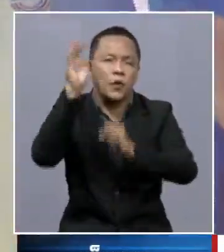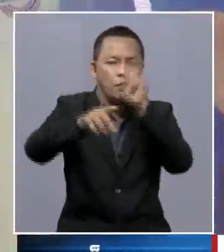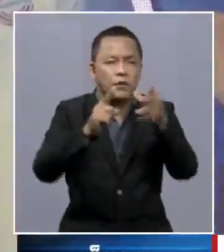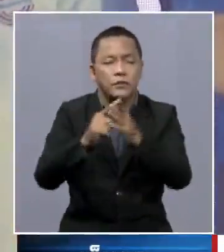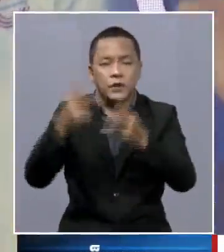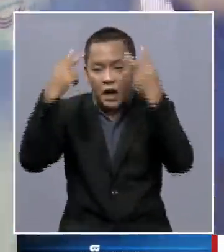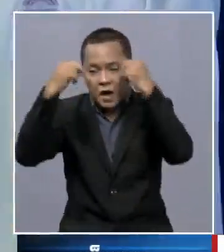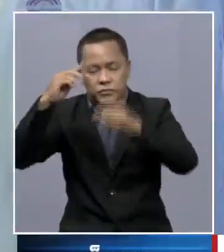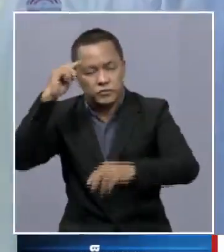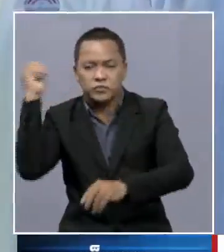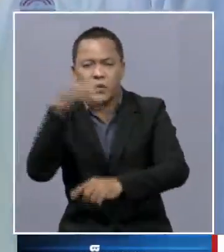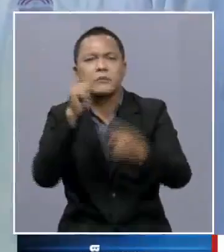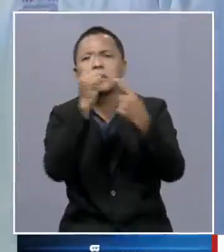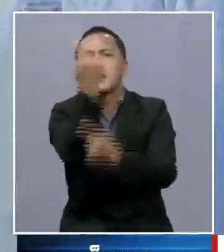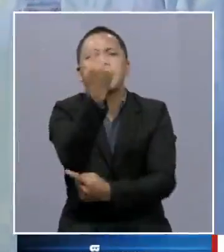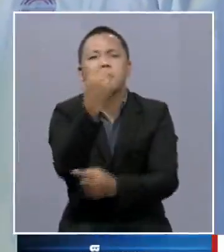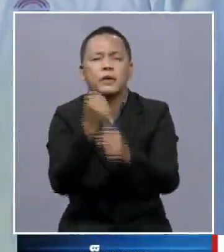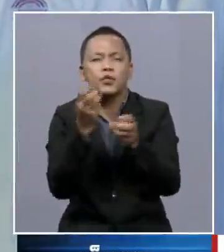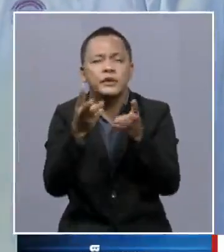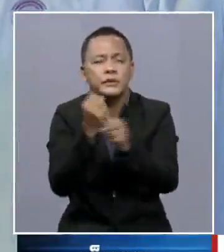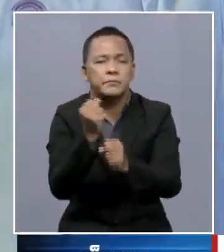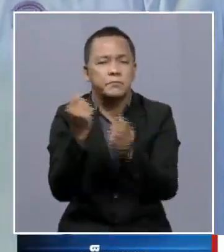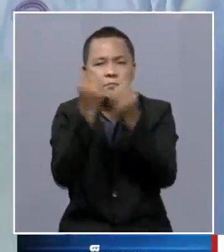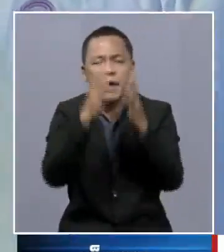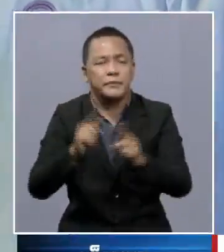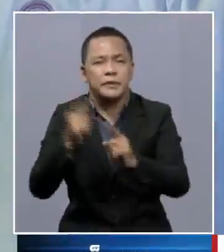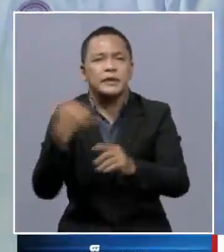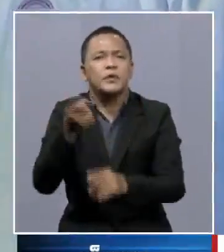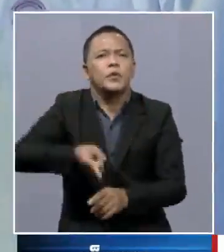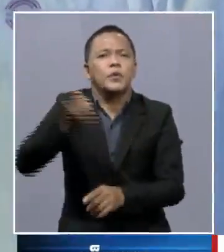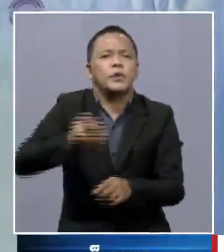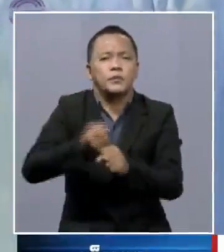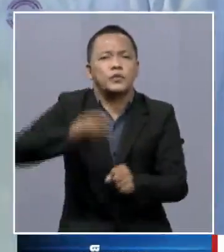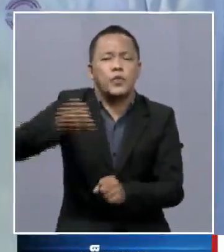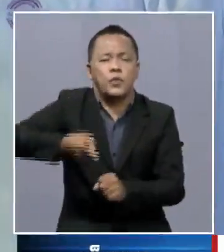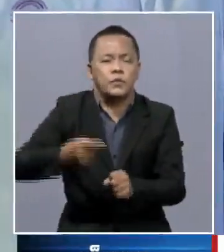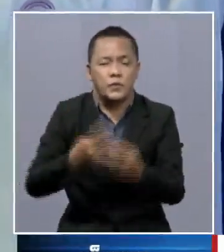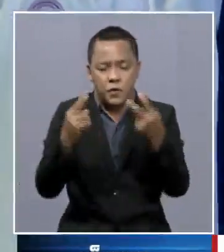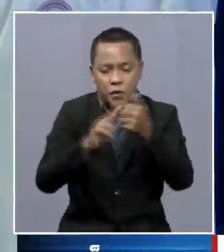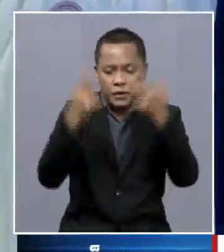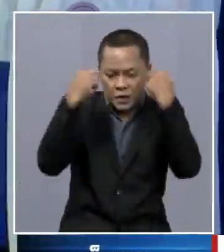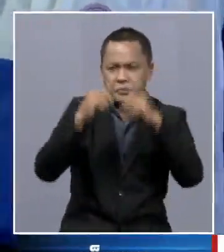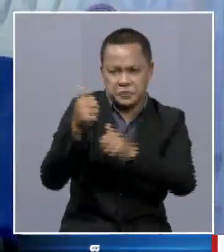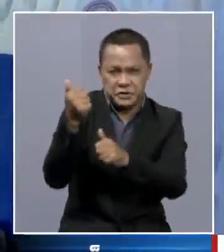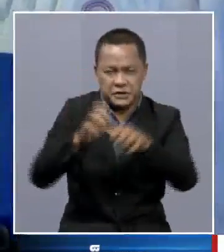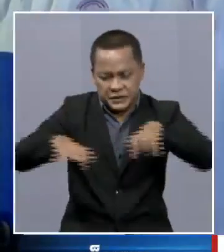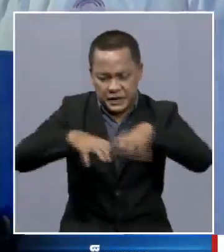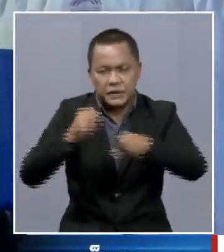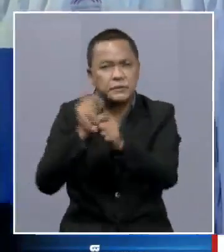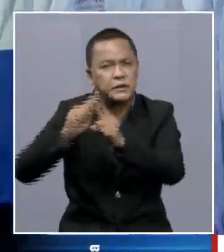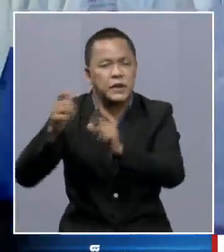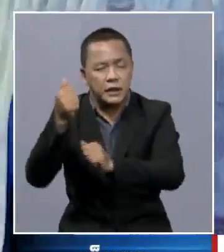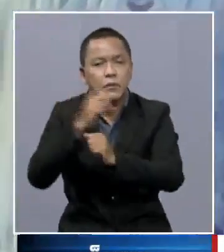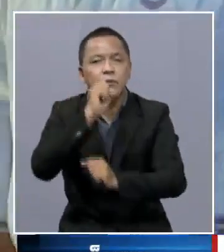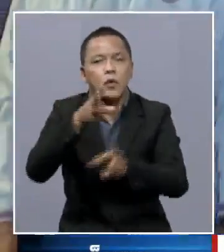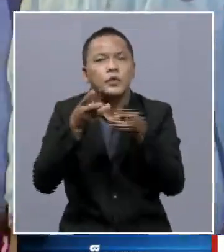ที่ลุงตูเอง ขว้าง Band้รปแบบเดียวเล่นรูปแบบที่เล่นอยู่ในสนามลุงป้อมก็จะมคามคร่องตัวมากกว่าแล้